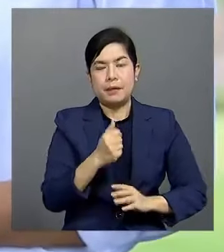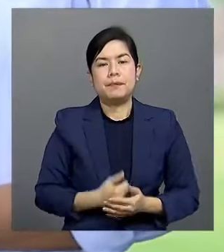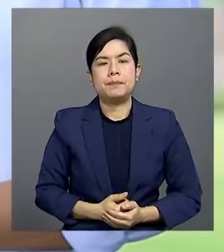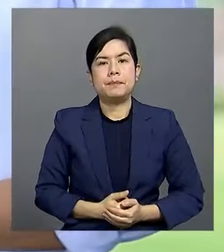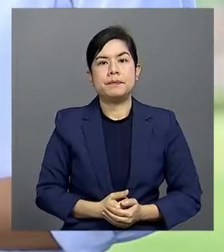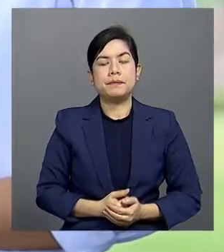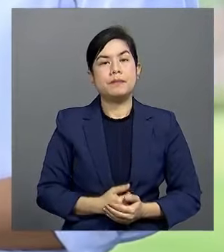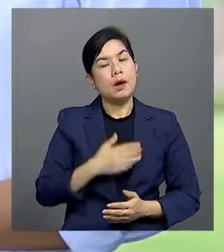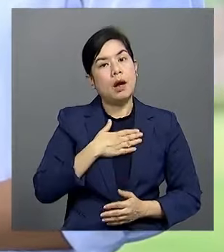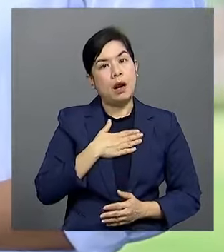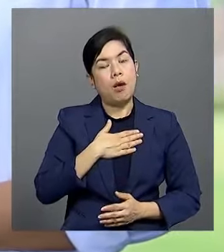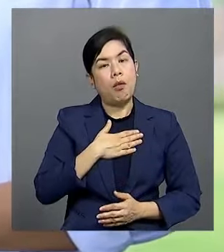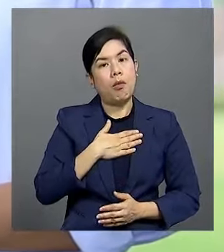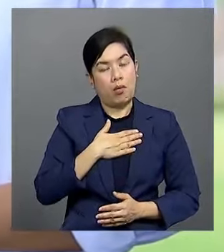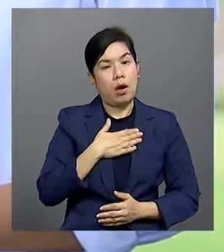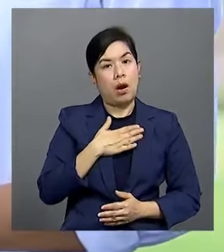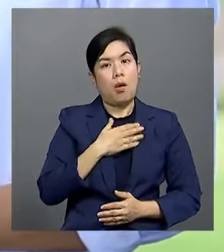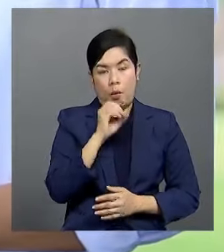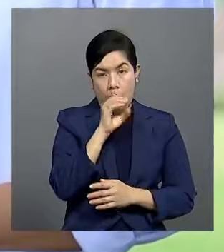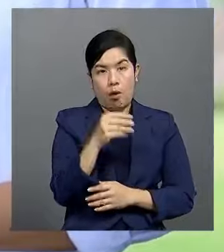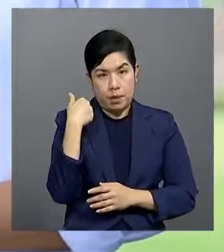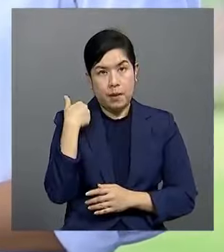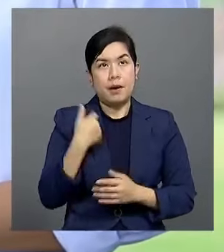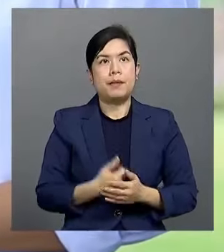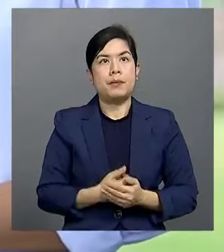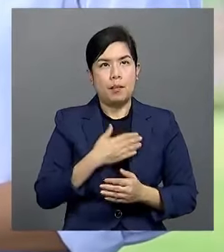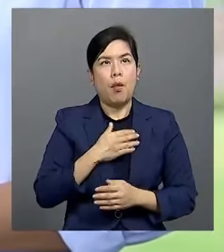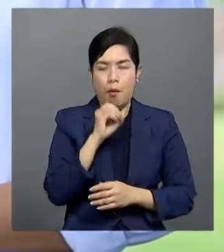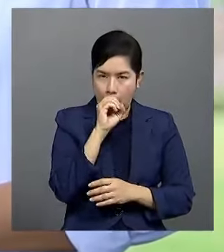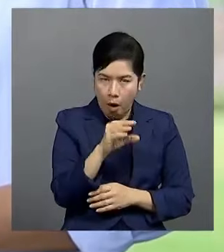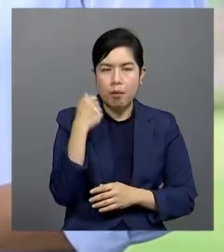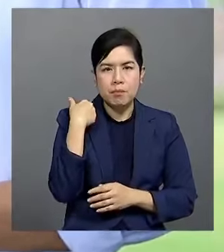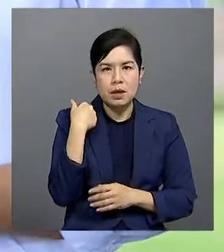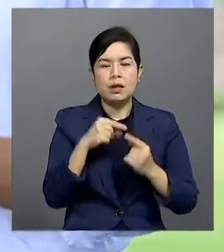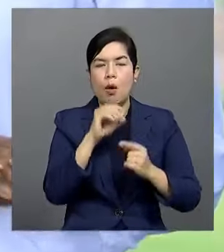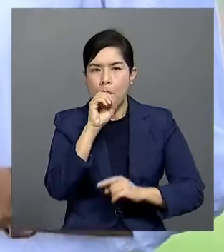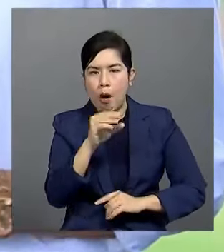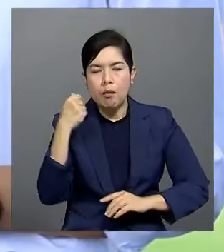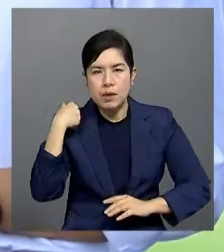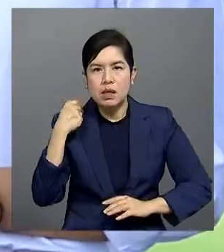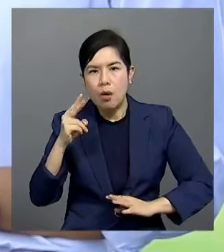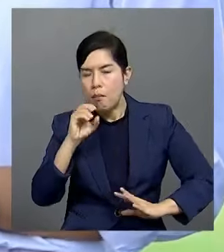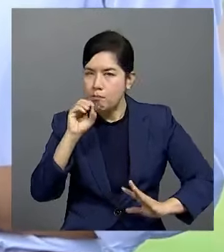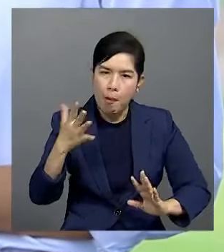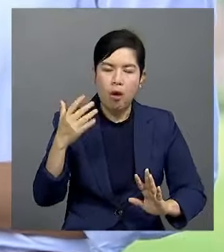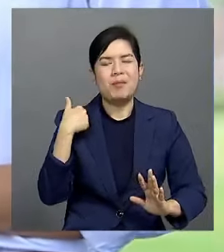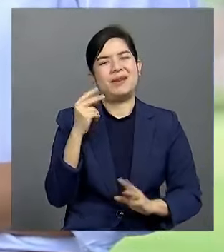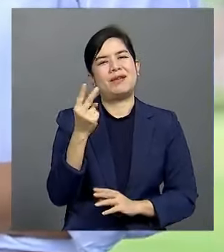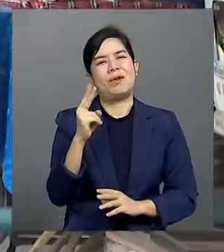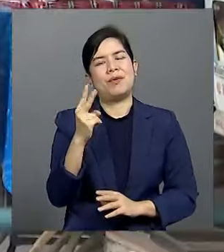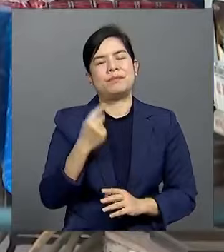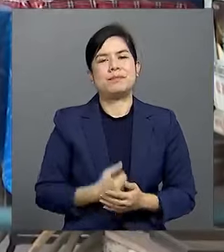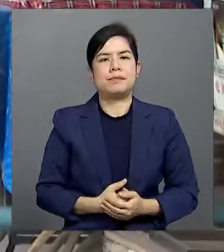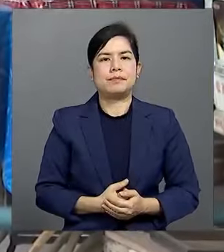ไม่เอาช้อนมีแล้วอะไรเง ี้ ย ก็บางครั้งก็บอกครับบางครั้งก็ไม่ได้บอก ไม่ทันบางทีไม่ทัน ใช่ครับ ใช่ว่าคนส่วนใหญ่ก็น่าจะเป็นเหมือนกันเนาะ ครับ